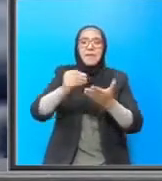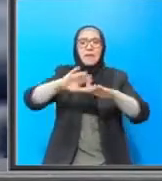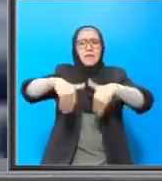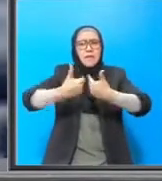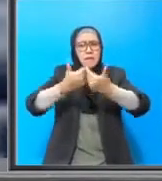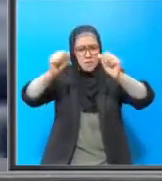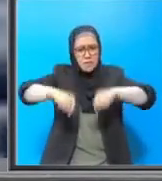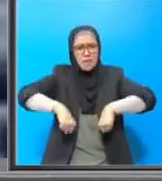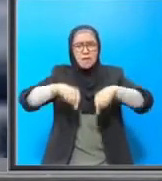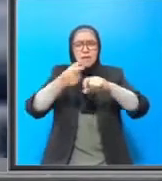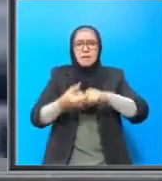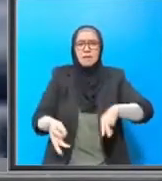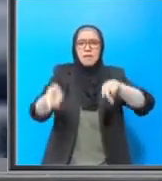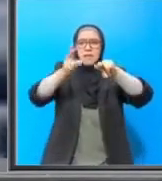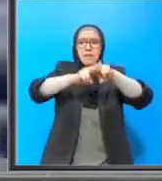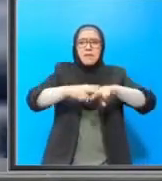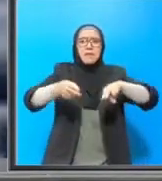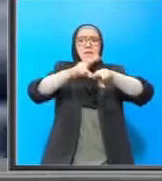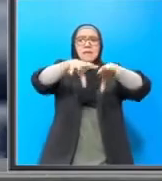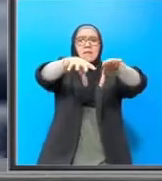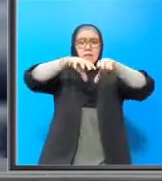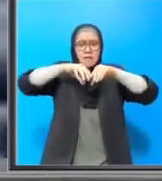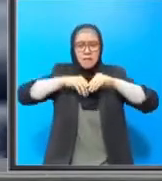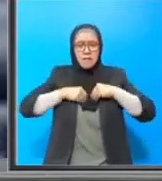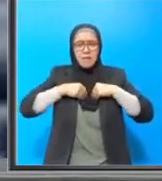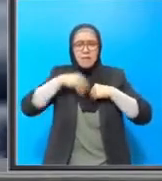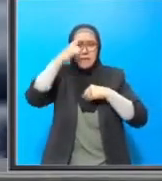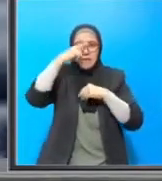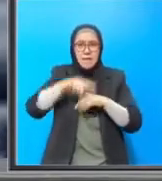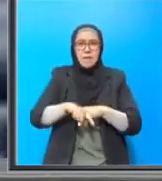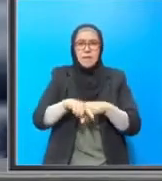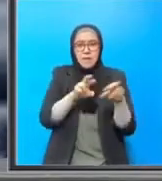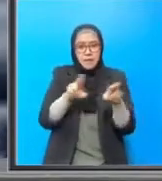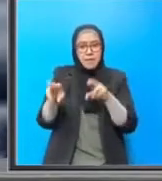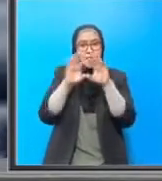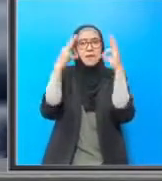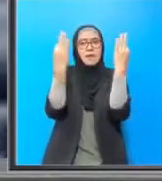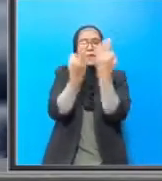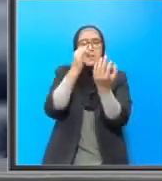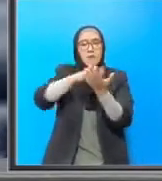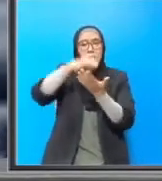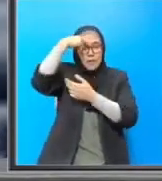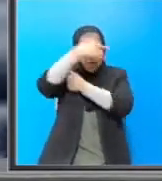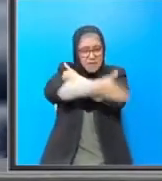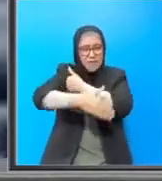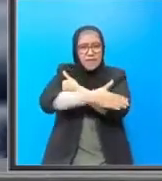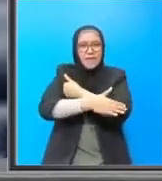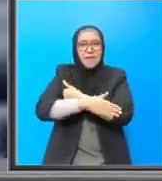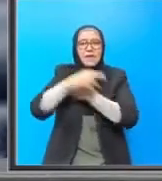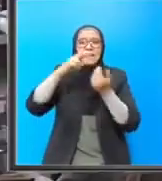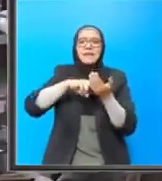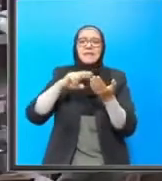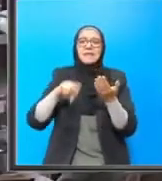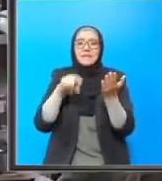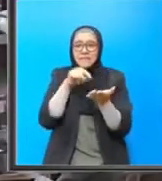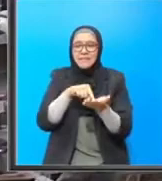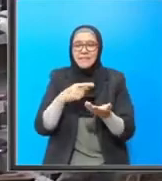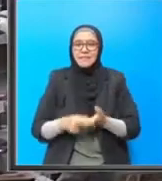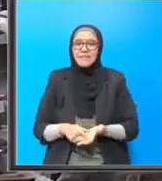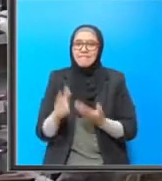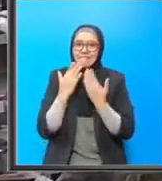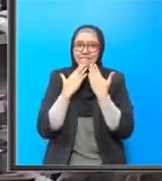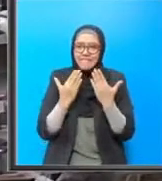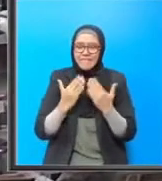penerimaan Asep tons of the perancangan family planning dipagi negeri-negeri yang rendah Terima kasih masih